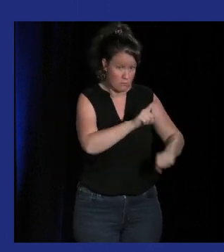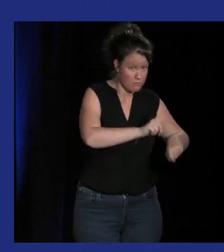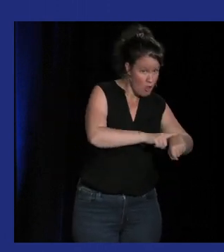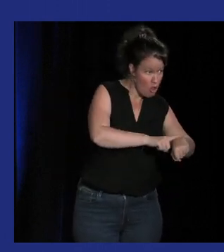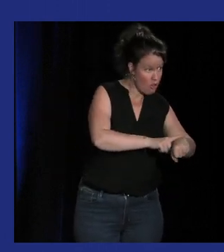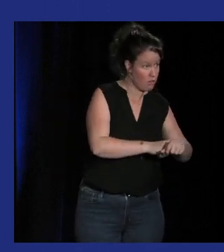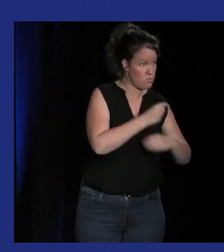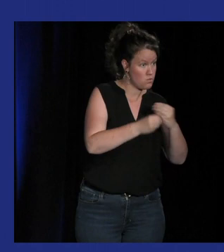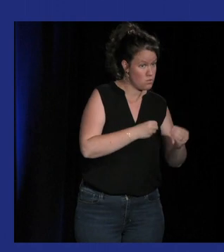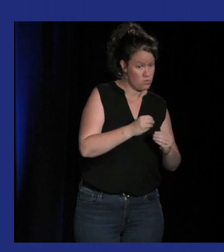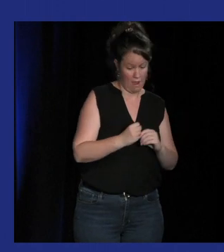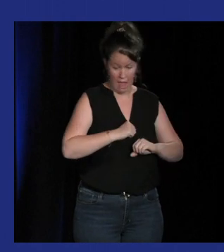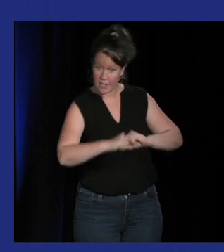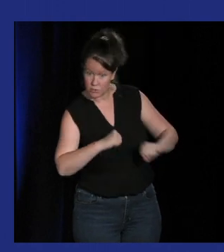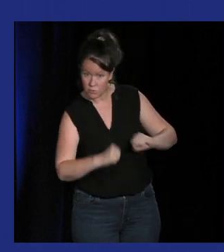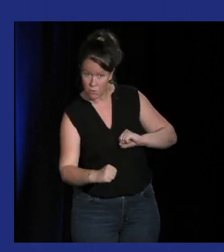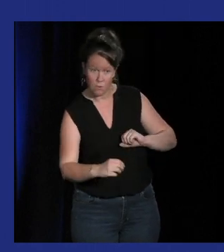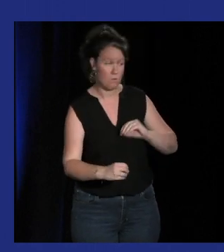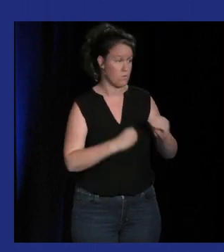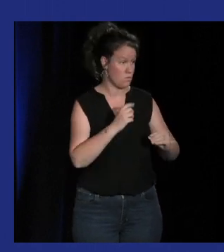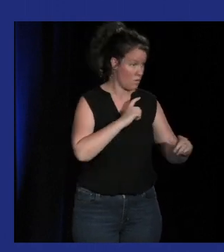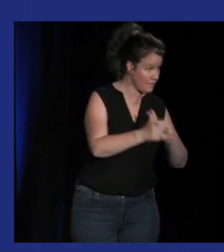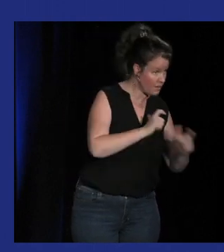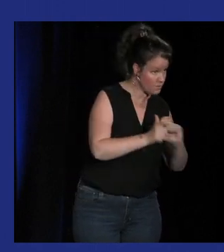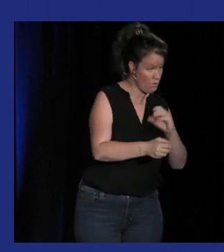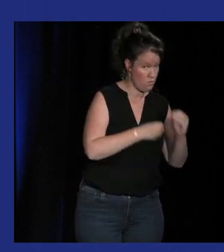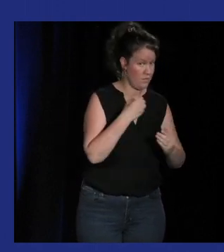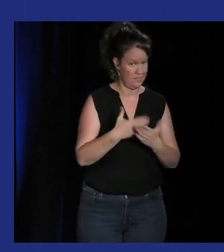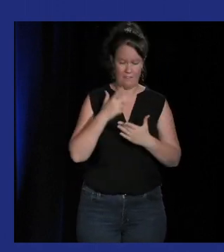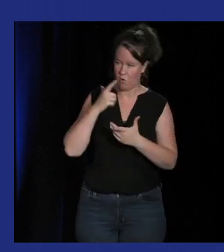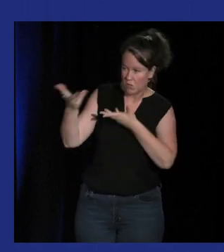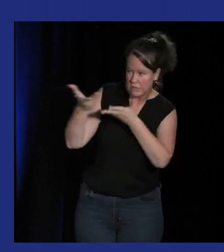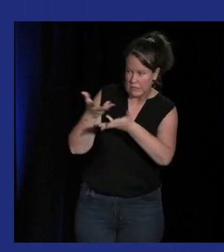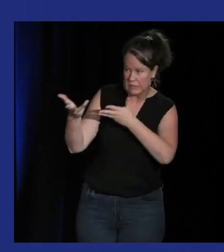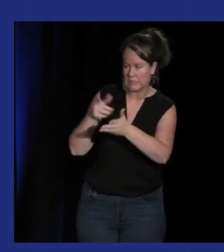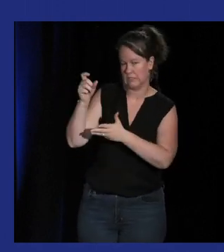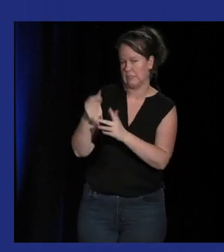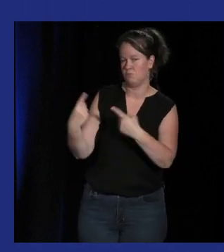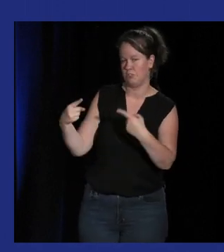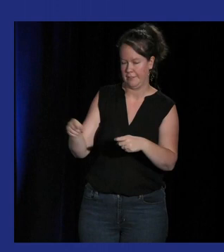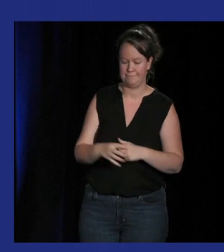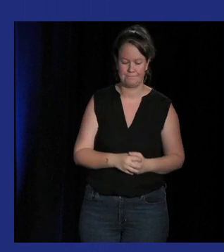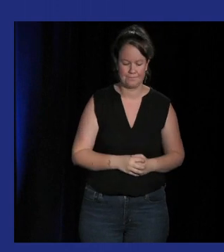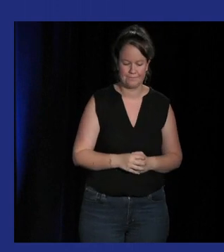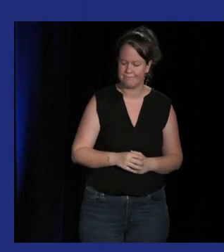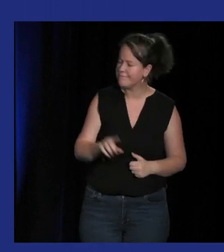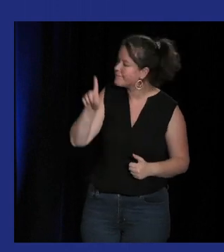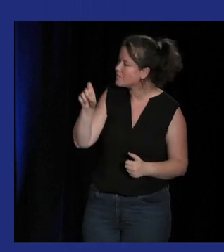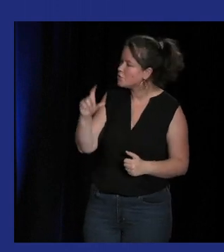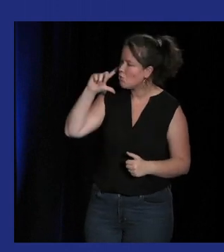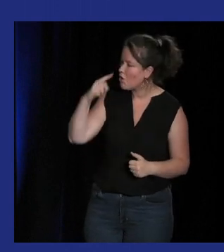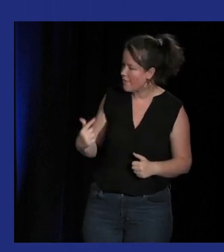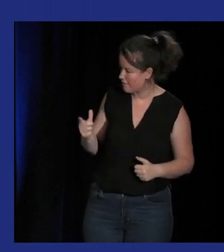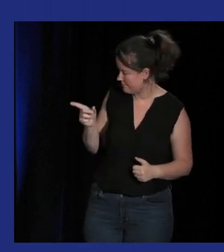donc il faut des il faut des allers-retours avec le compositeur et pour toi Lauriane une question un peu spécifique sur le côté